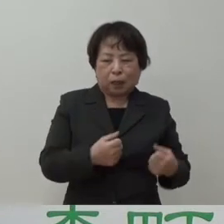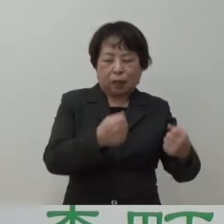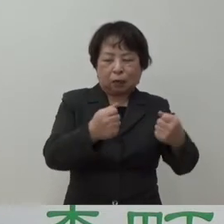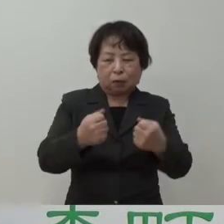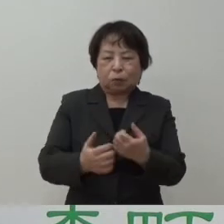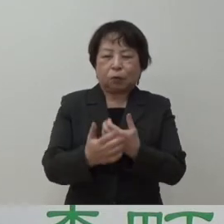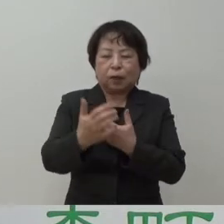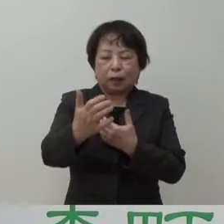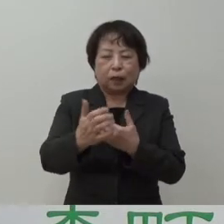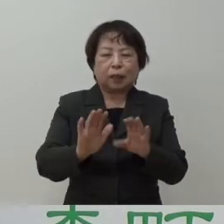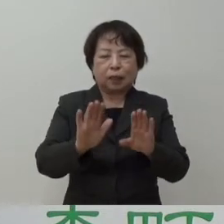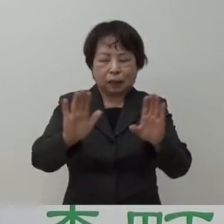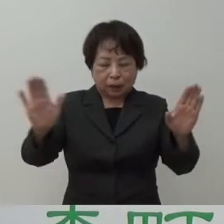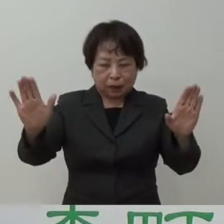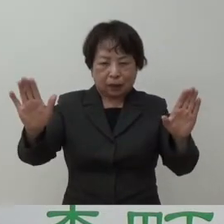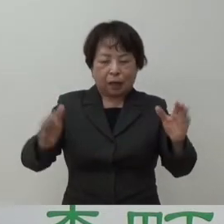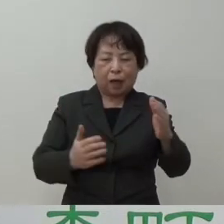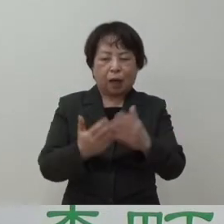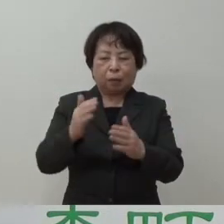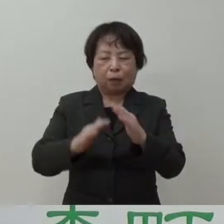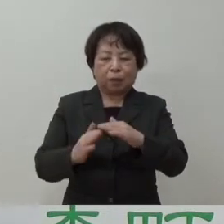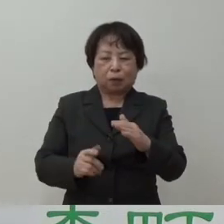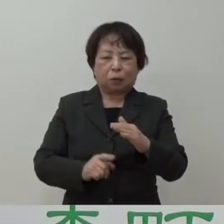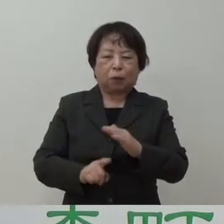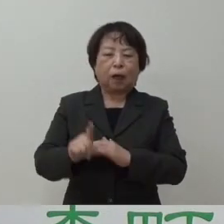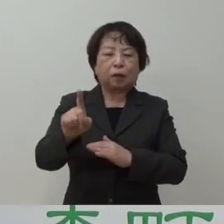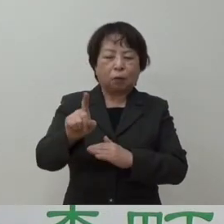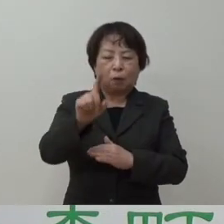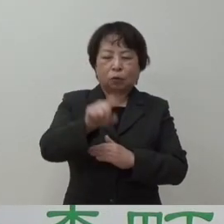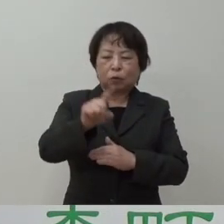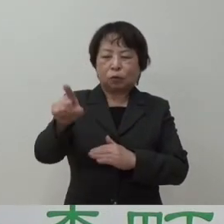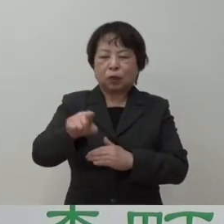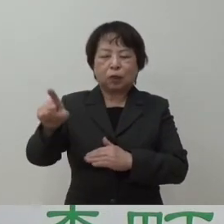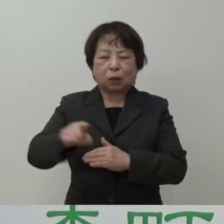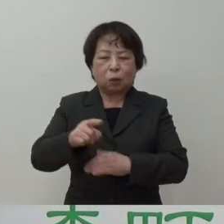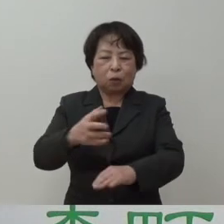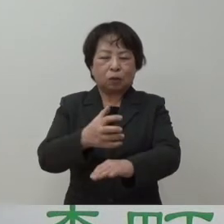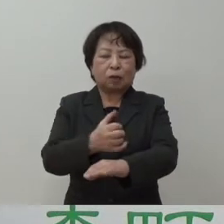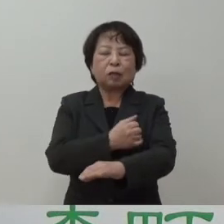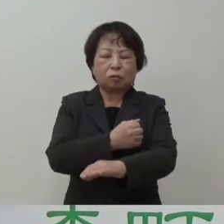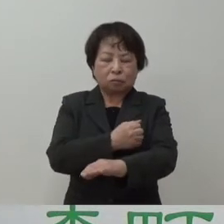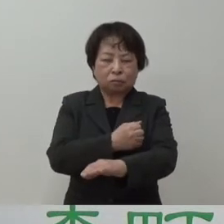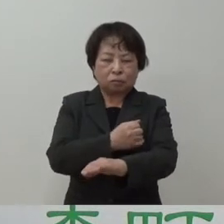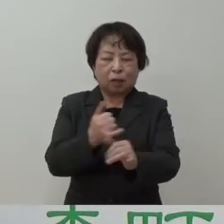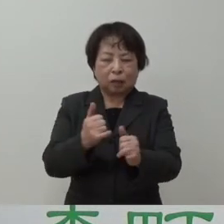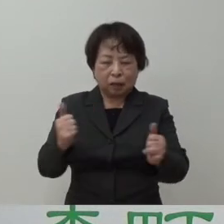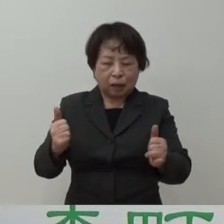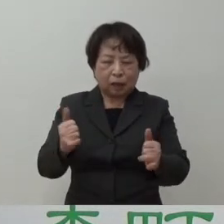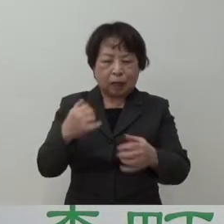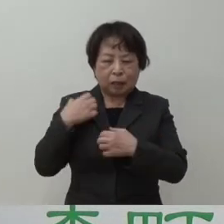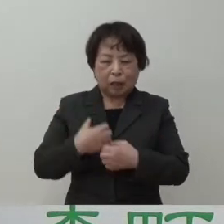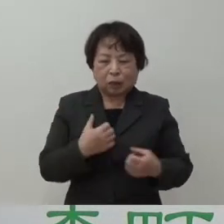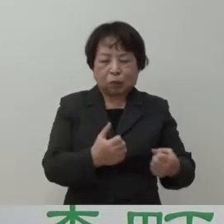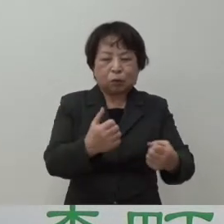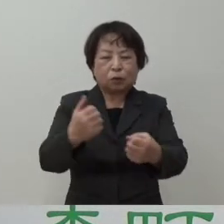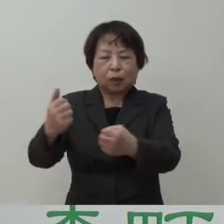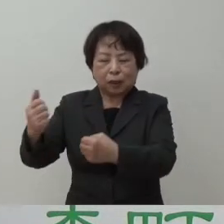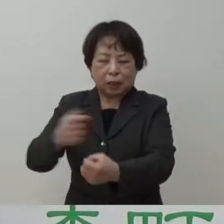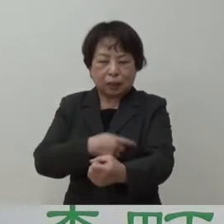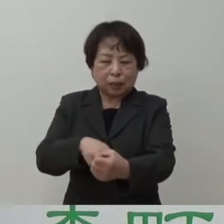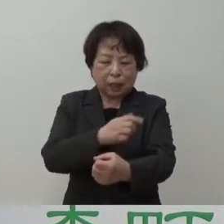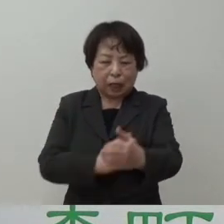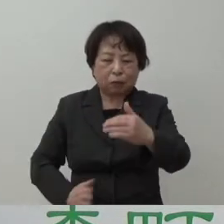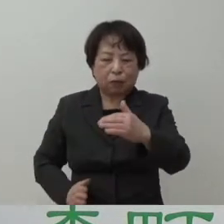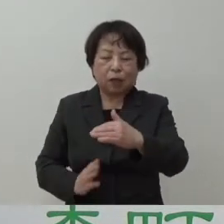、森町代表の12人の選手たちがたすきをつなぎ力の限